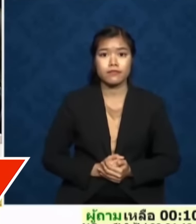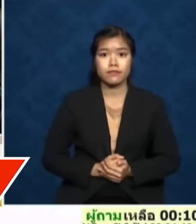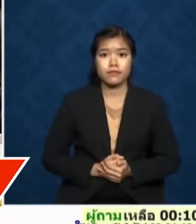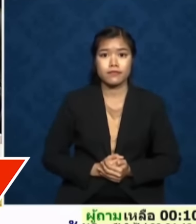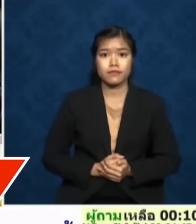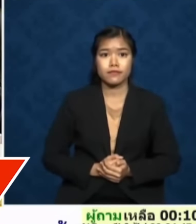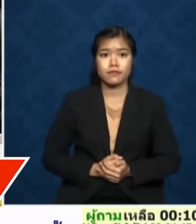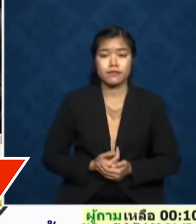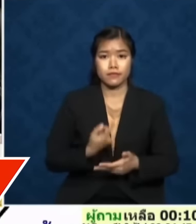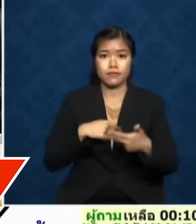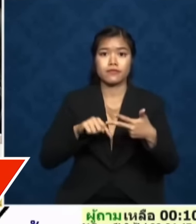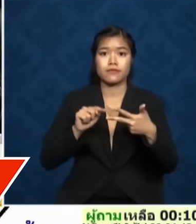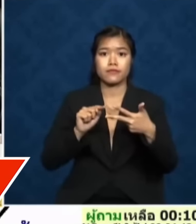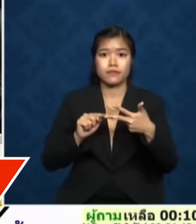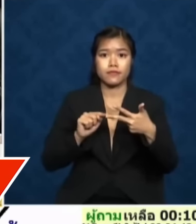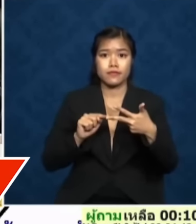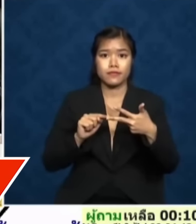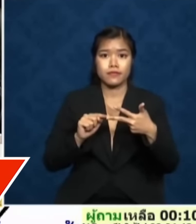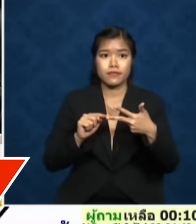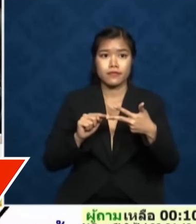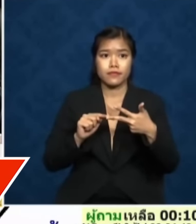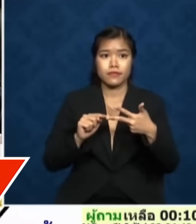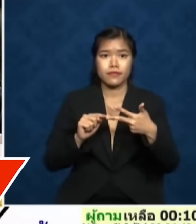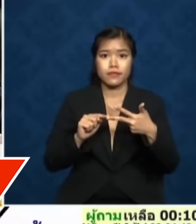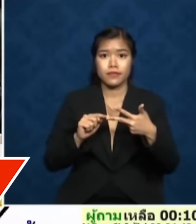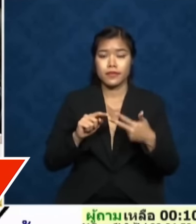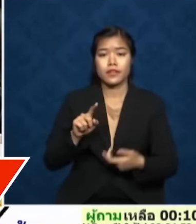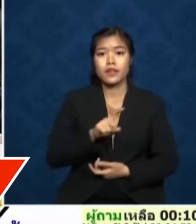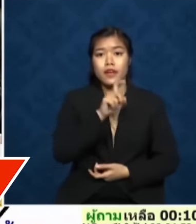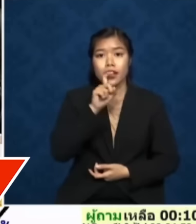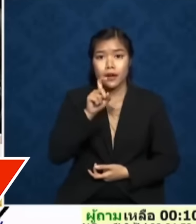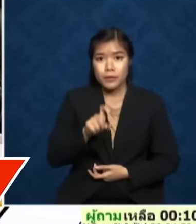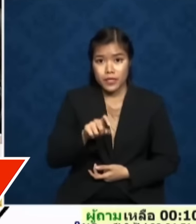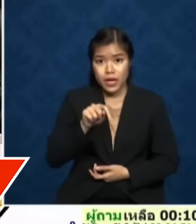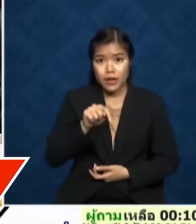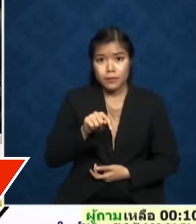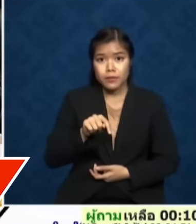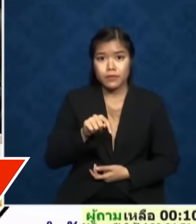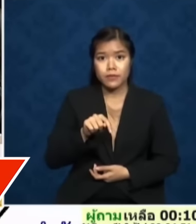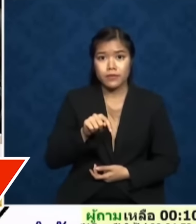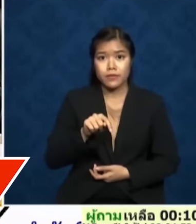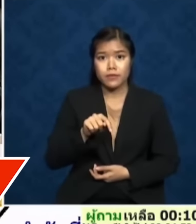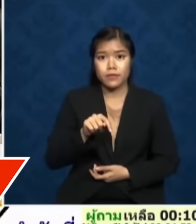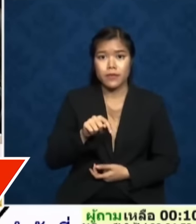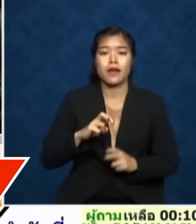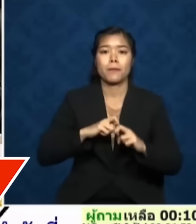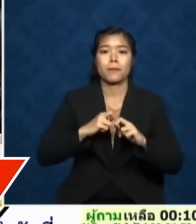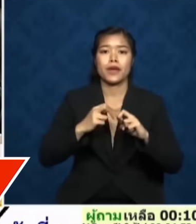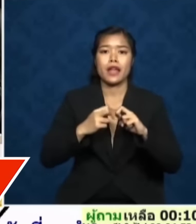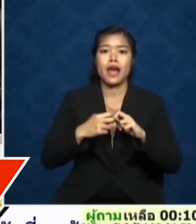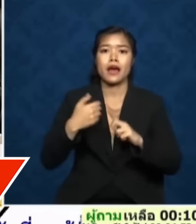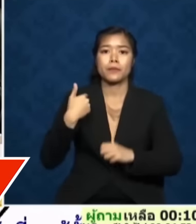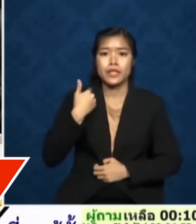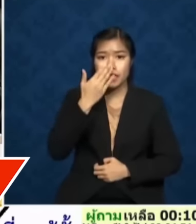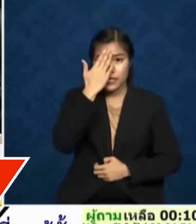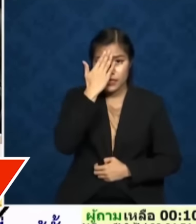ประเด็นที่3ครับคำถามประชามติแบบนี้มีปัญหาเพราะมันเป็นคำถาม